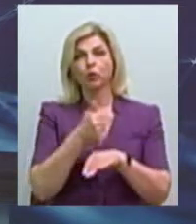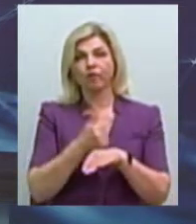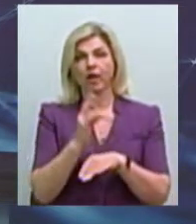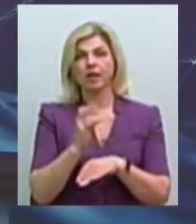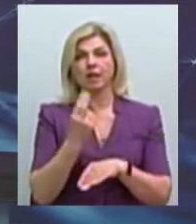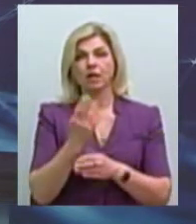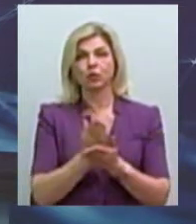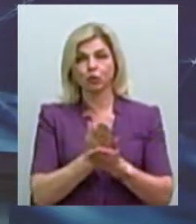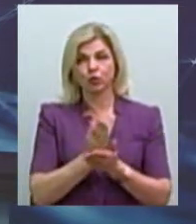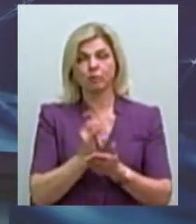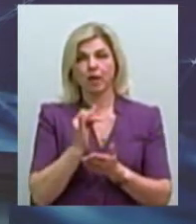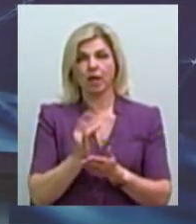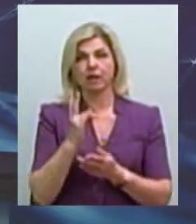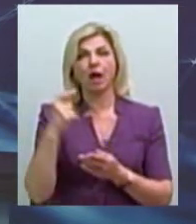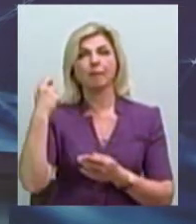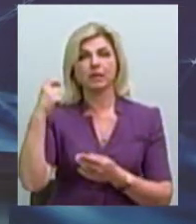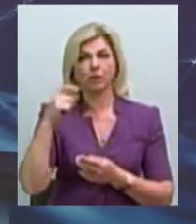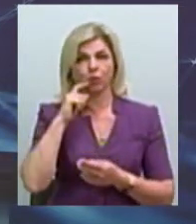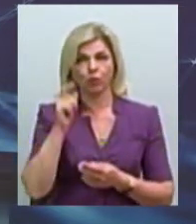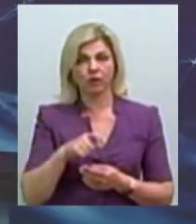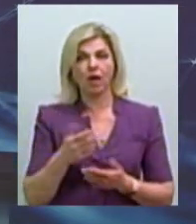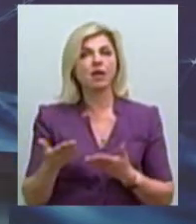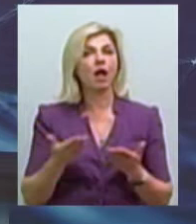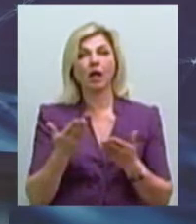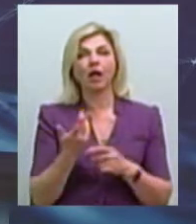узагальнений прогноз лягає на стіл президенту України. Які найбільш